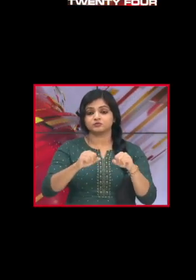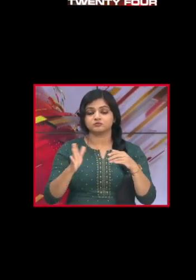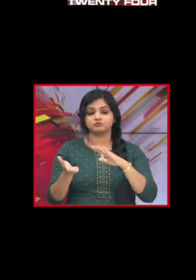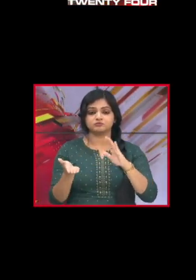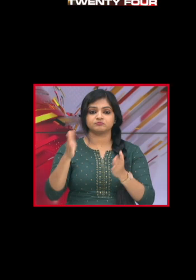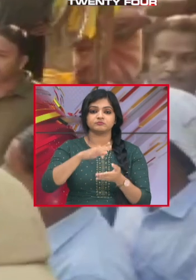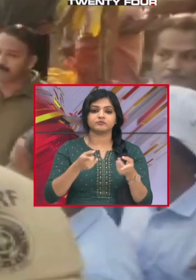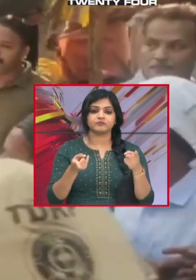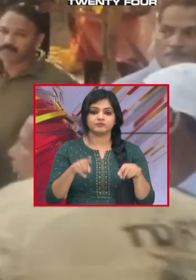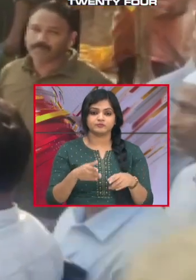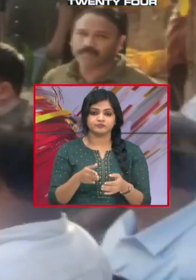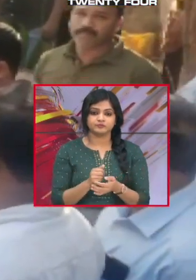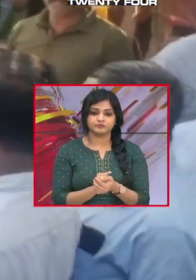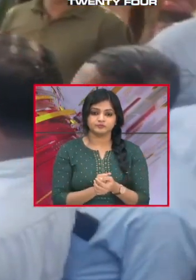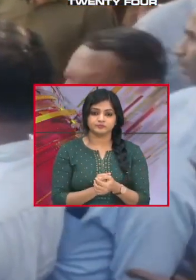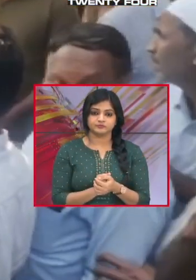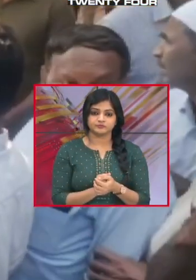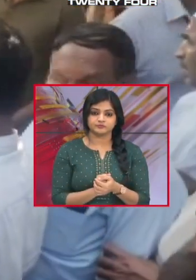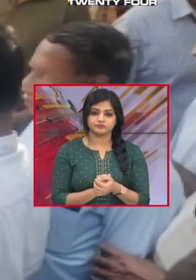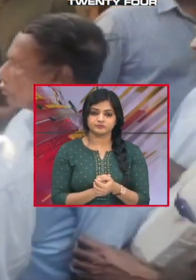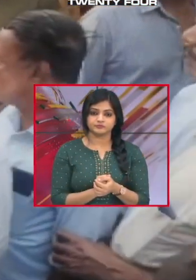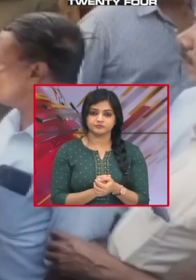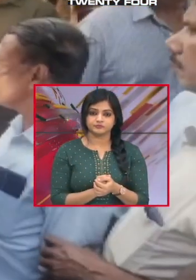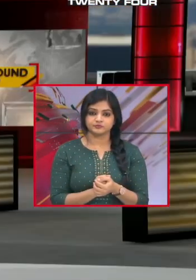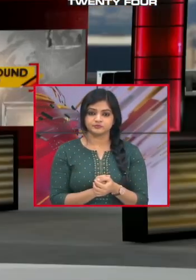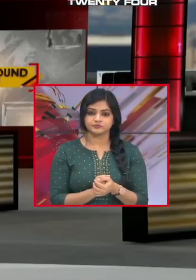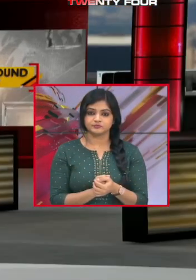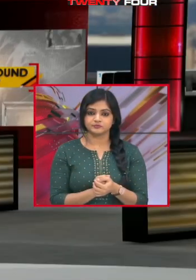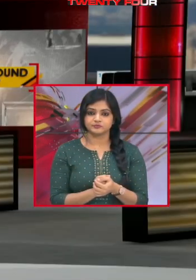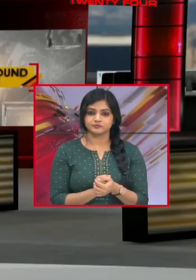മറയുകയായിരുന്നു രഞ്ജിത്ത് ശരി ഷഹദ് റഹ്മാനാണ് വിവരങ്ങൾ നൽകിയത്